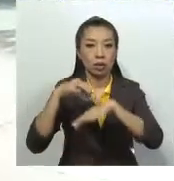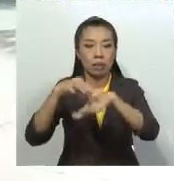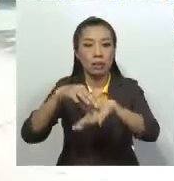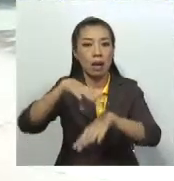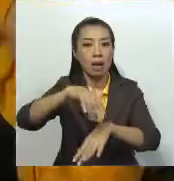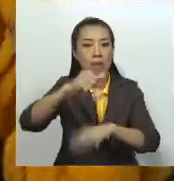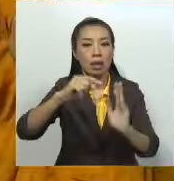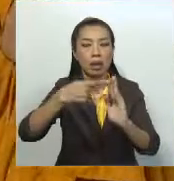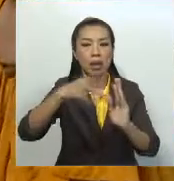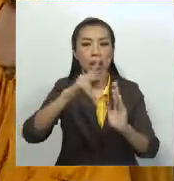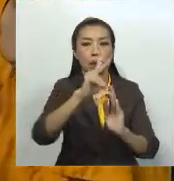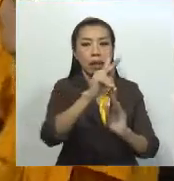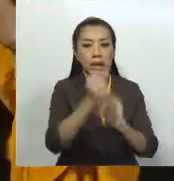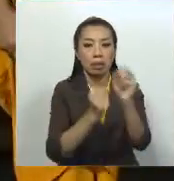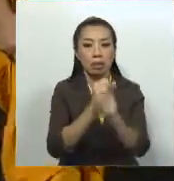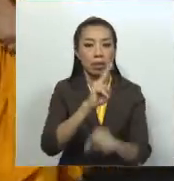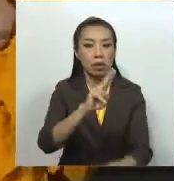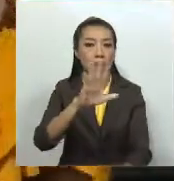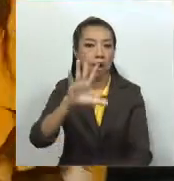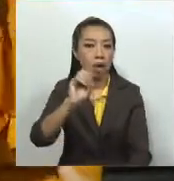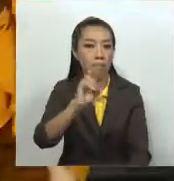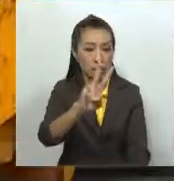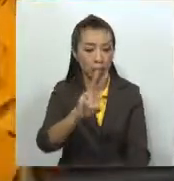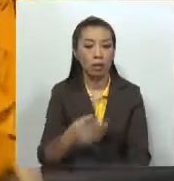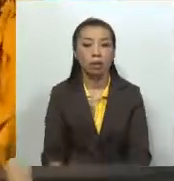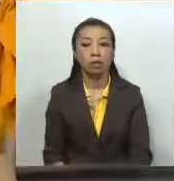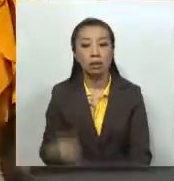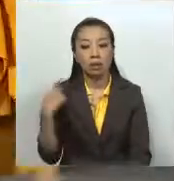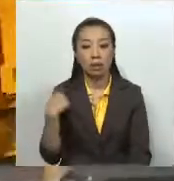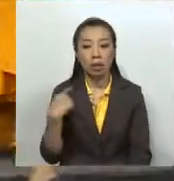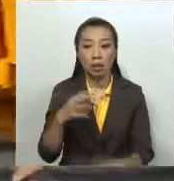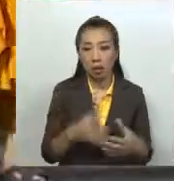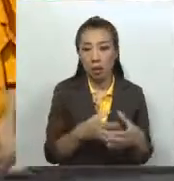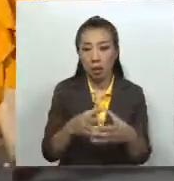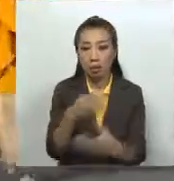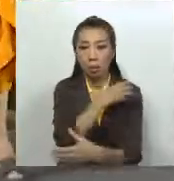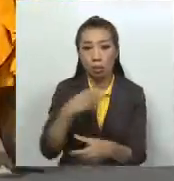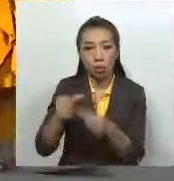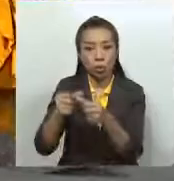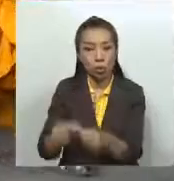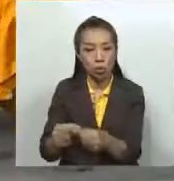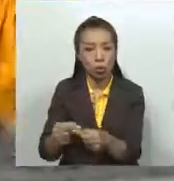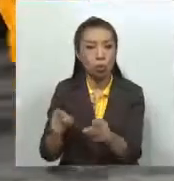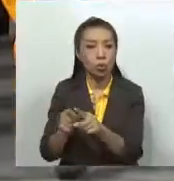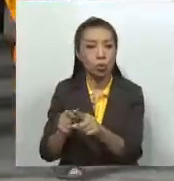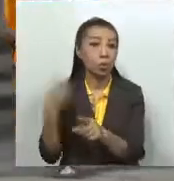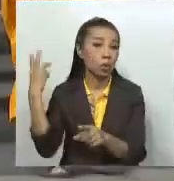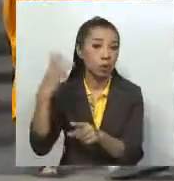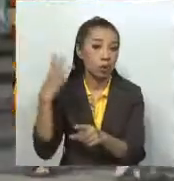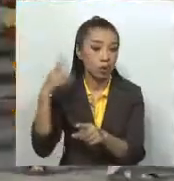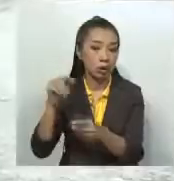จากนั้นเข้ารับตำแหน่งเป็นเอกอัครราชทูตคณะผู้แทนถาวรไทยประจำสหประชาชาติณนครนิวยอร์กประเทศส